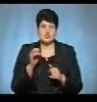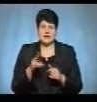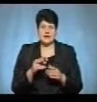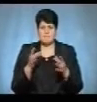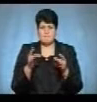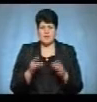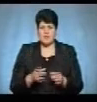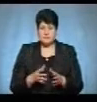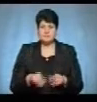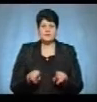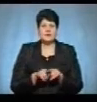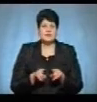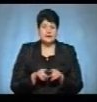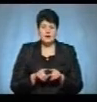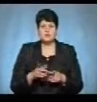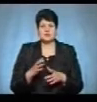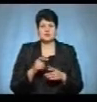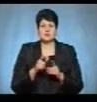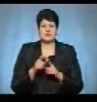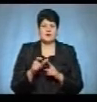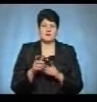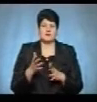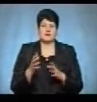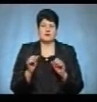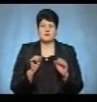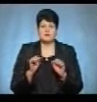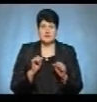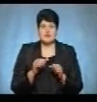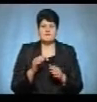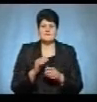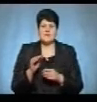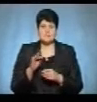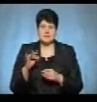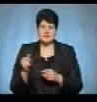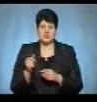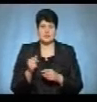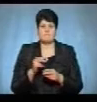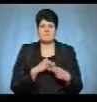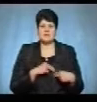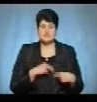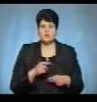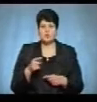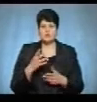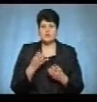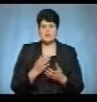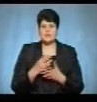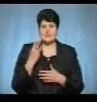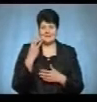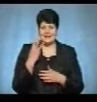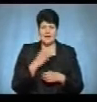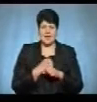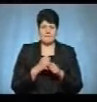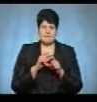пакетами. Також, за словами голови правління обласної асоціації фармацевтичних працівників Галини Квесницької, у Тернополі є ще три аптеки,